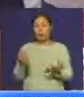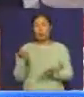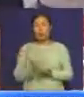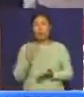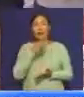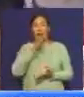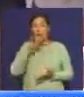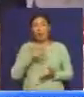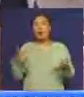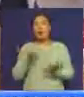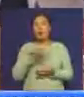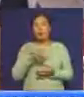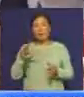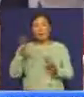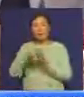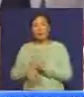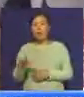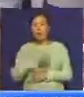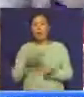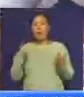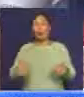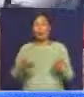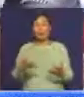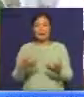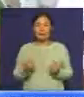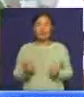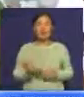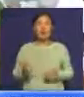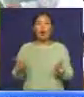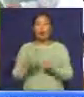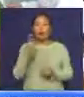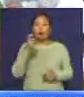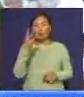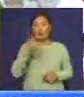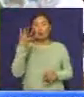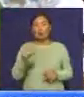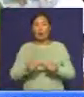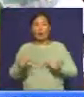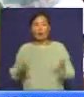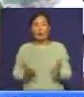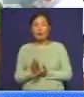ата-аналар комитетінің мүшелері кірген еді. Қорытынды аттестация кезінде осында 134 комиссия